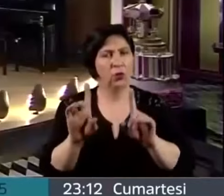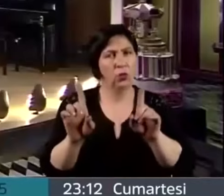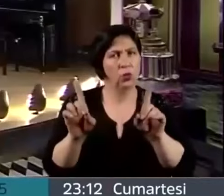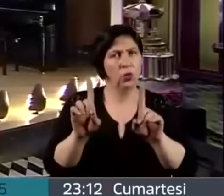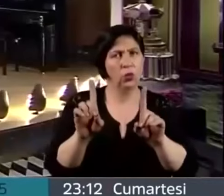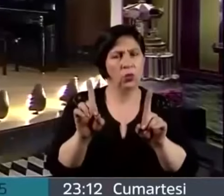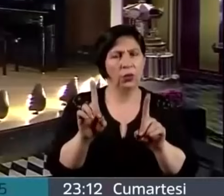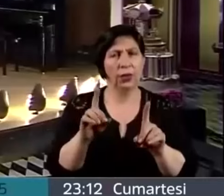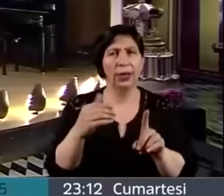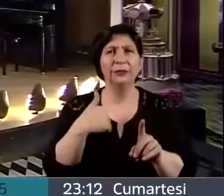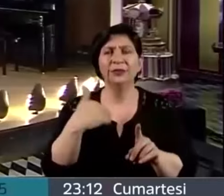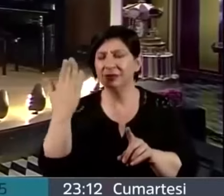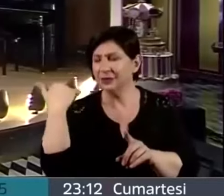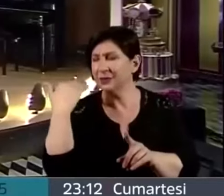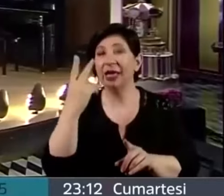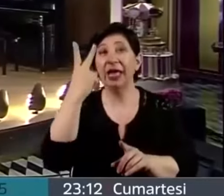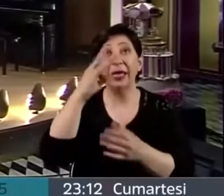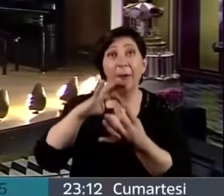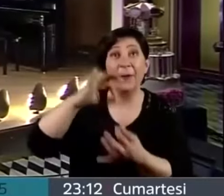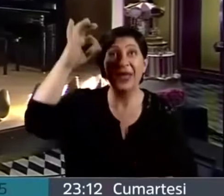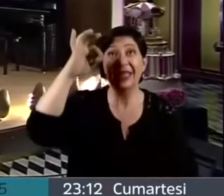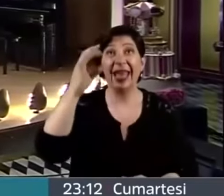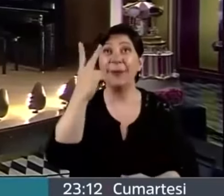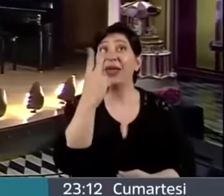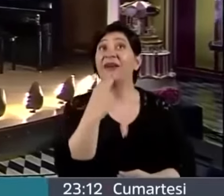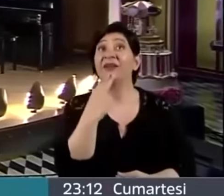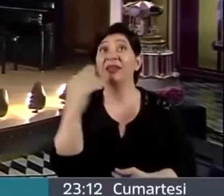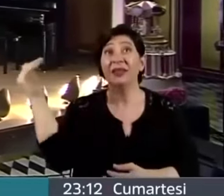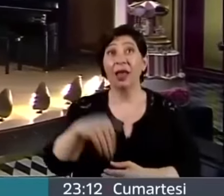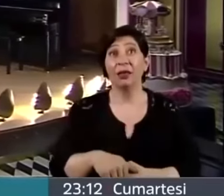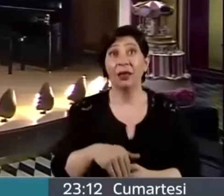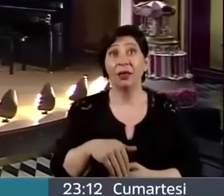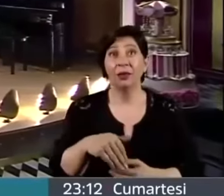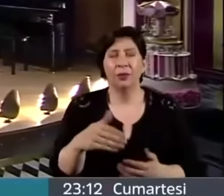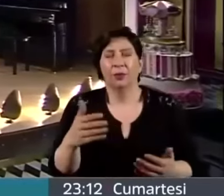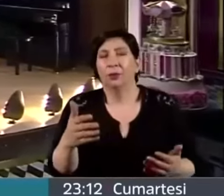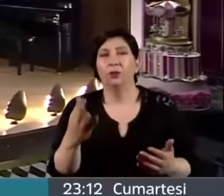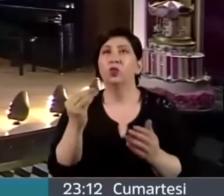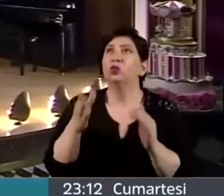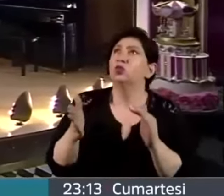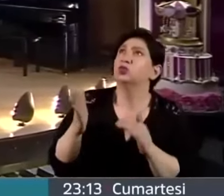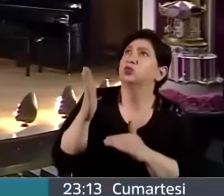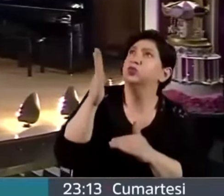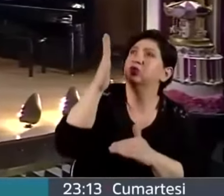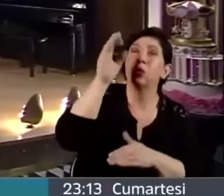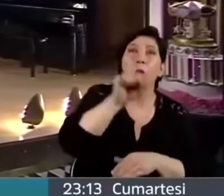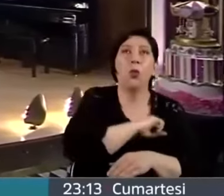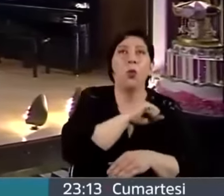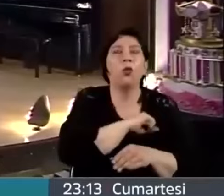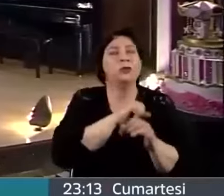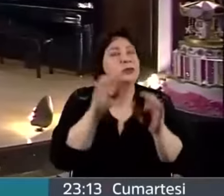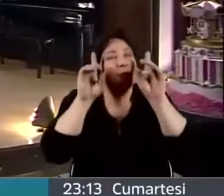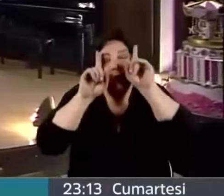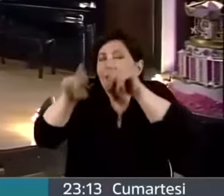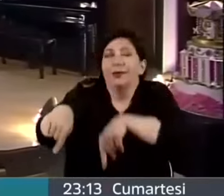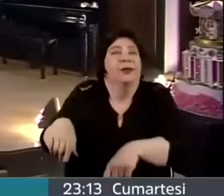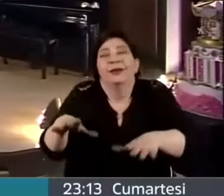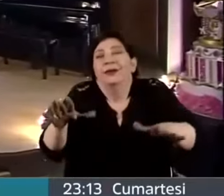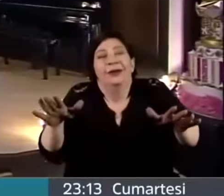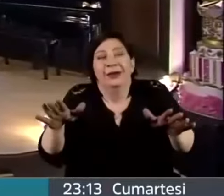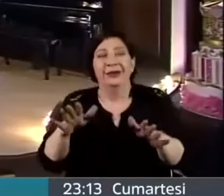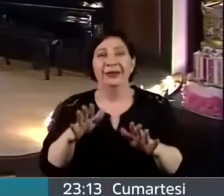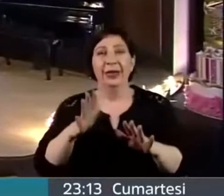Yani geçen gün bizim kabareye 2 metre 2 santim bir kadın geldi. O çok uzun. Korkunç uzun. Yani hakikaten